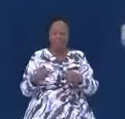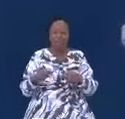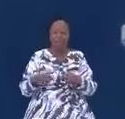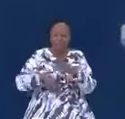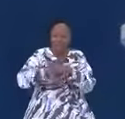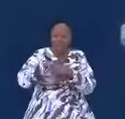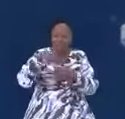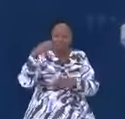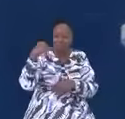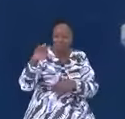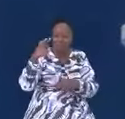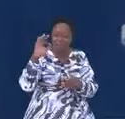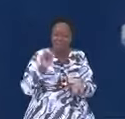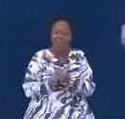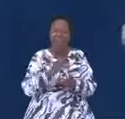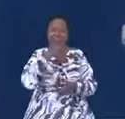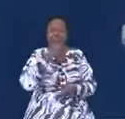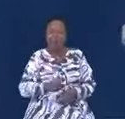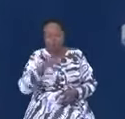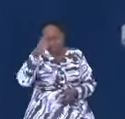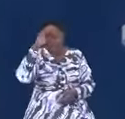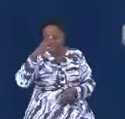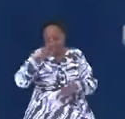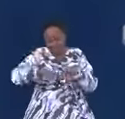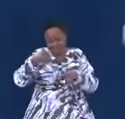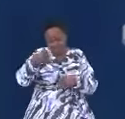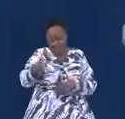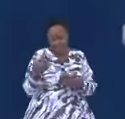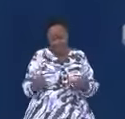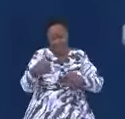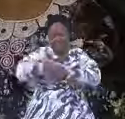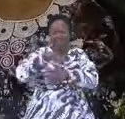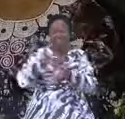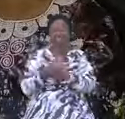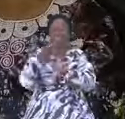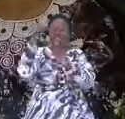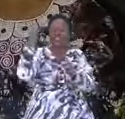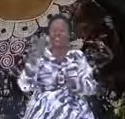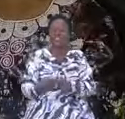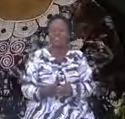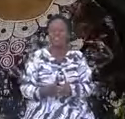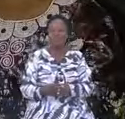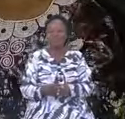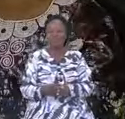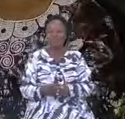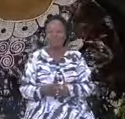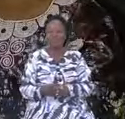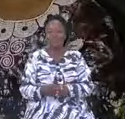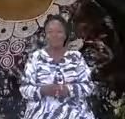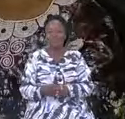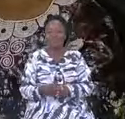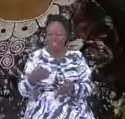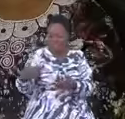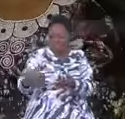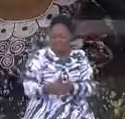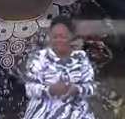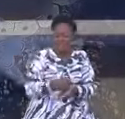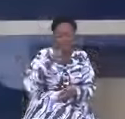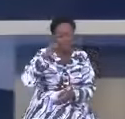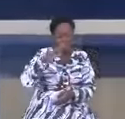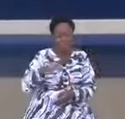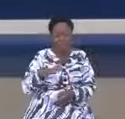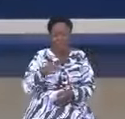l'homme qui assis là bas quelque chose de bien viendra une nouvelle femme est une femme renouvelé